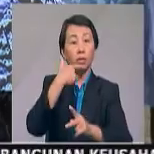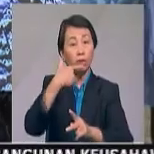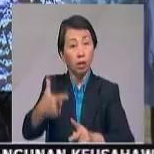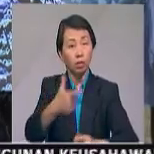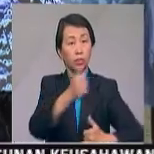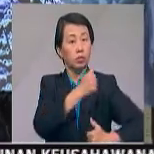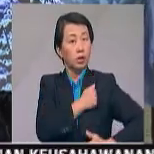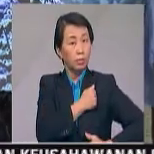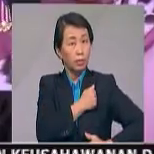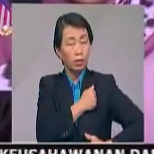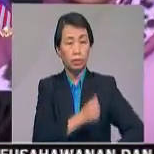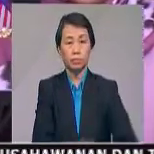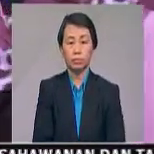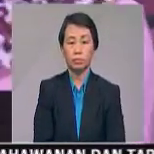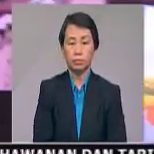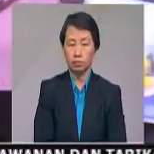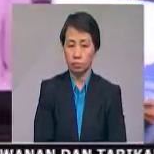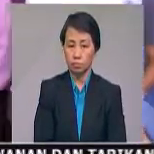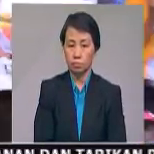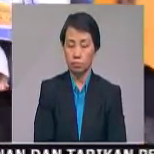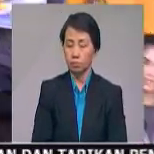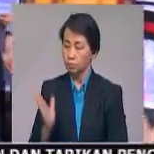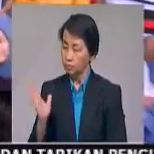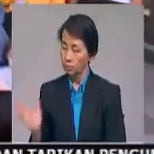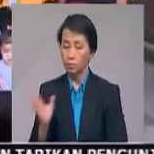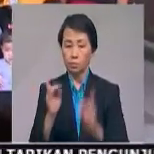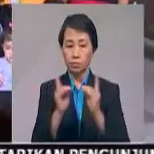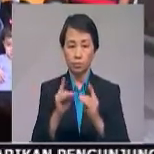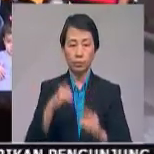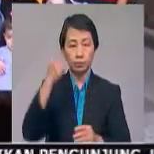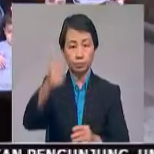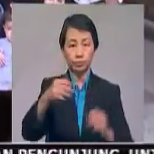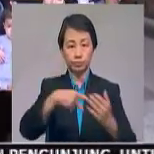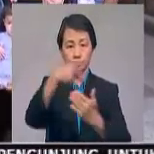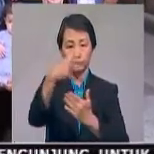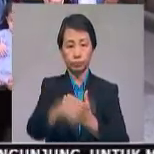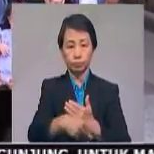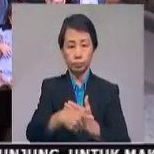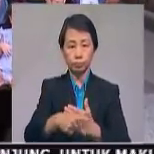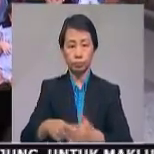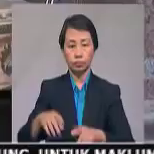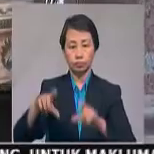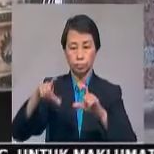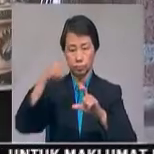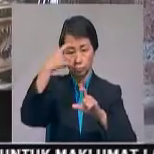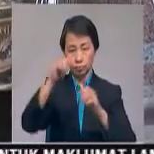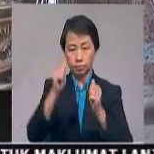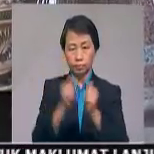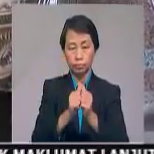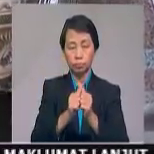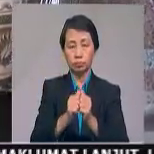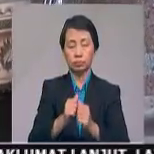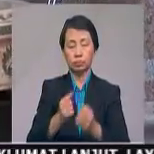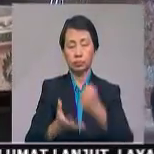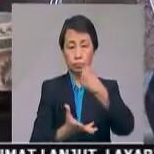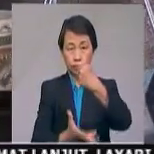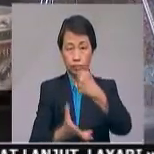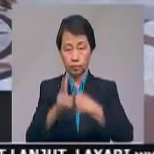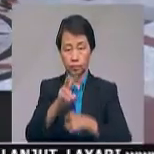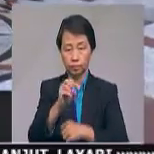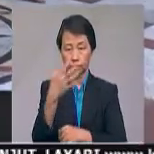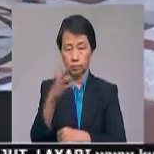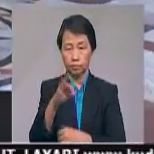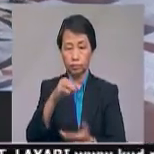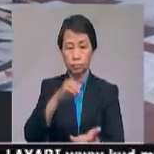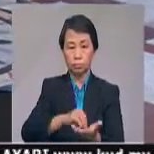para pahlawan negara. Beliau ditemui ketika menghadiri program Flash Mob sempena kempen Tabung Pahlawan 2019 yang